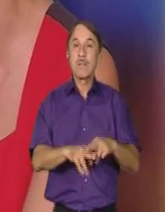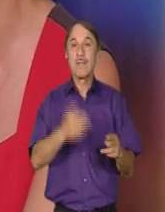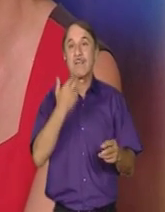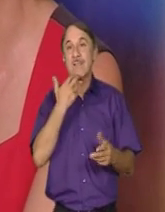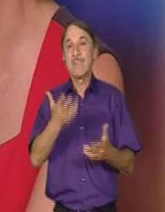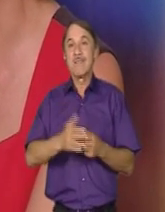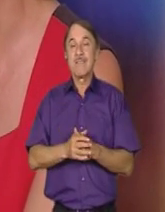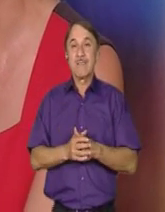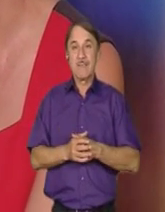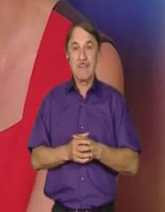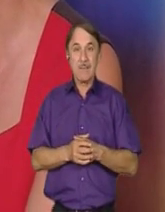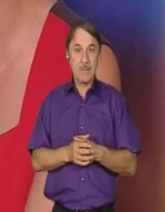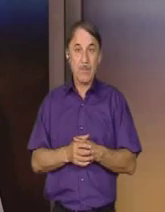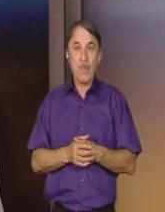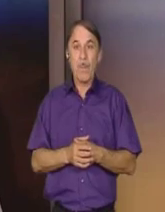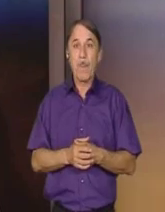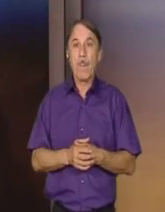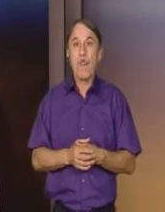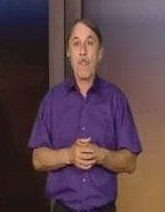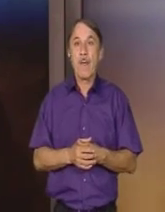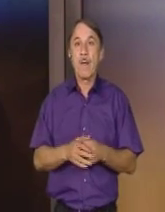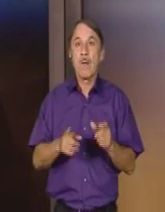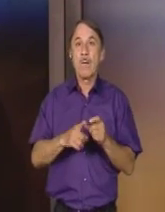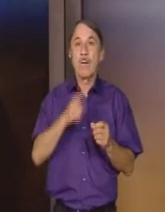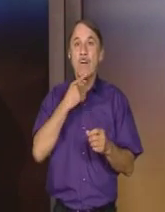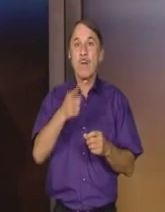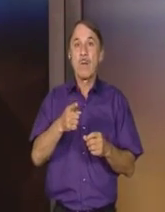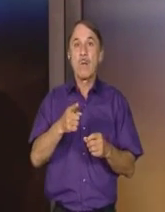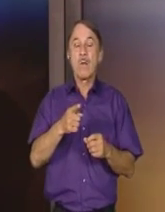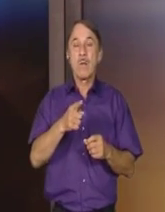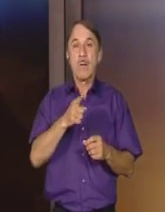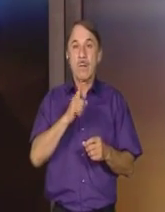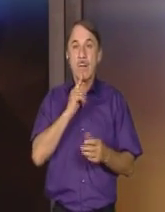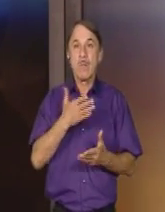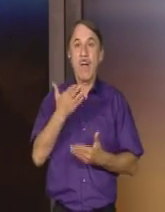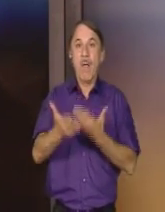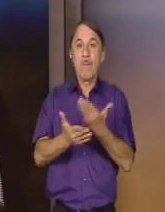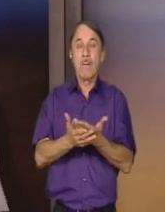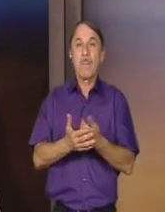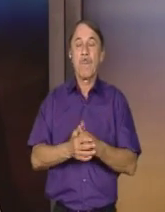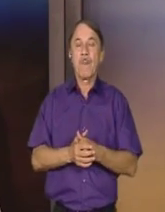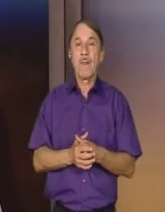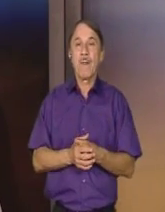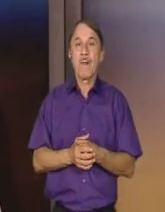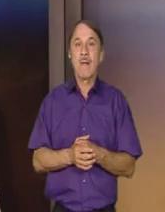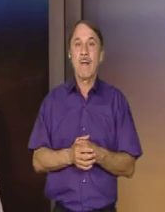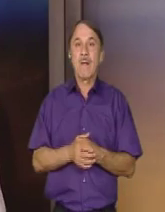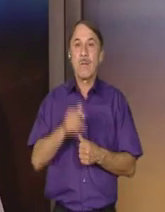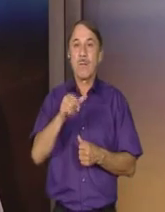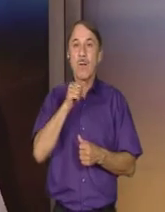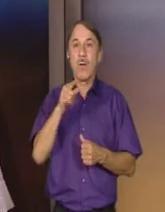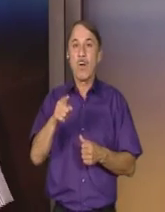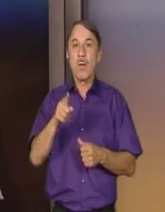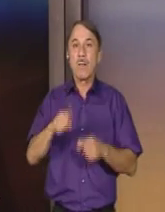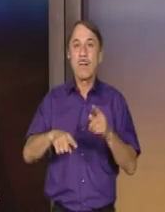ostanemo. Ali glavni što si od tome da smo knjigu ponudili tamo gde se niko ne nada. Glavni što